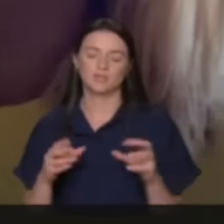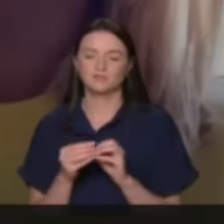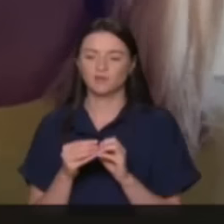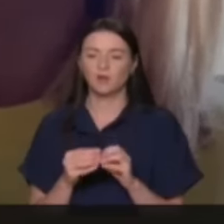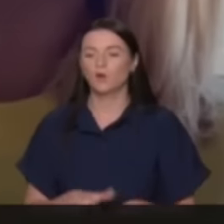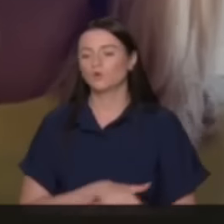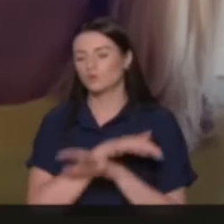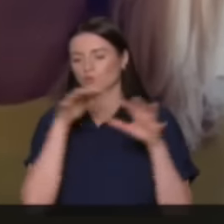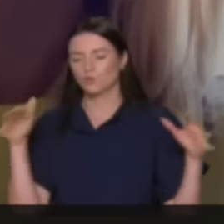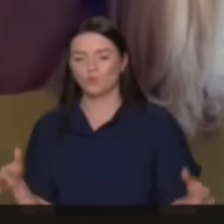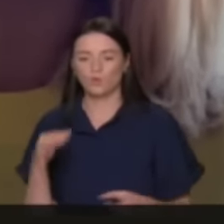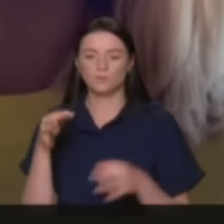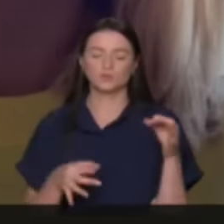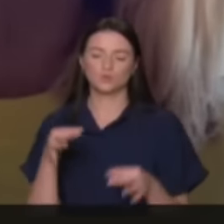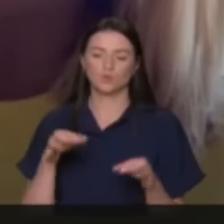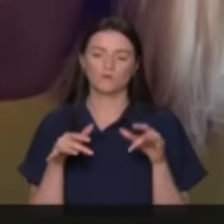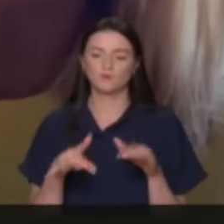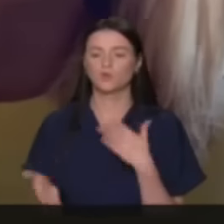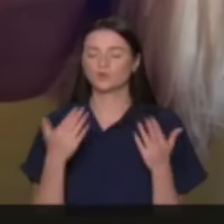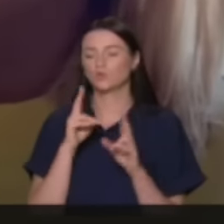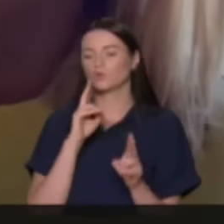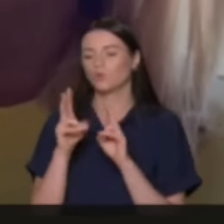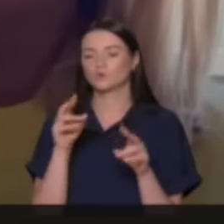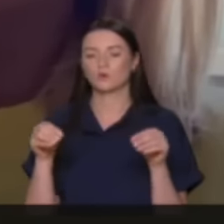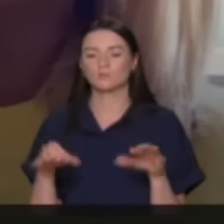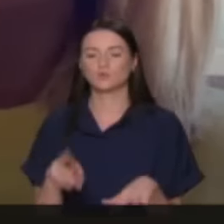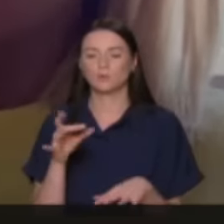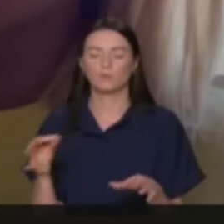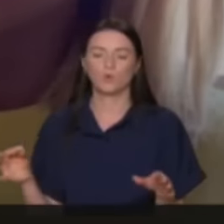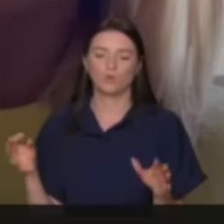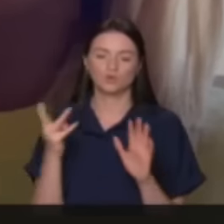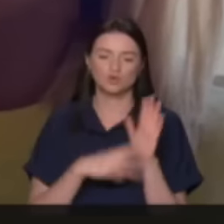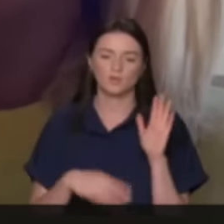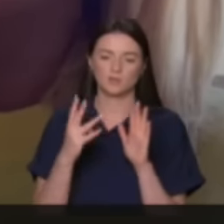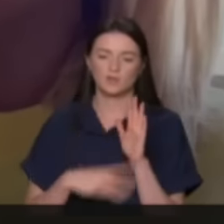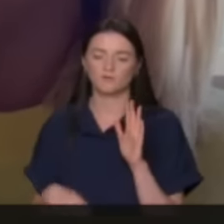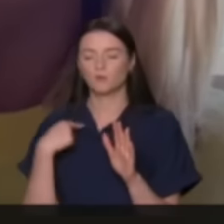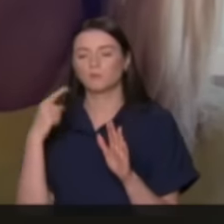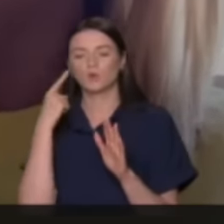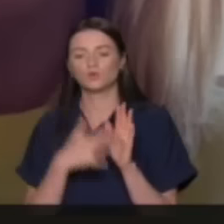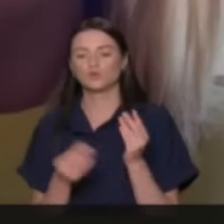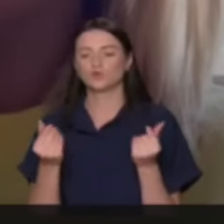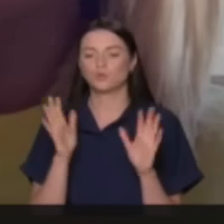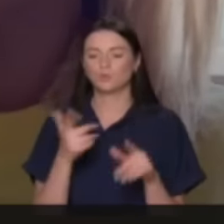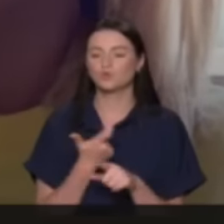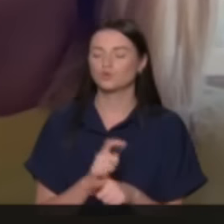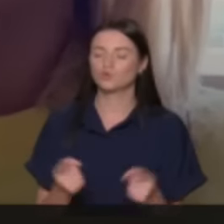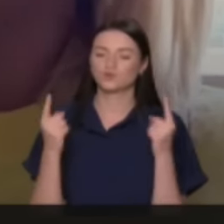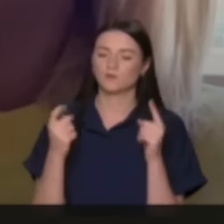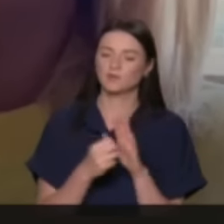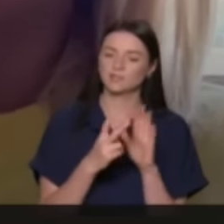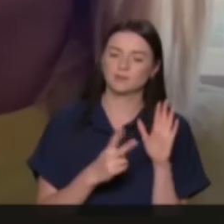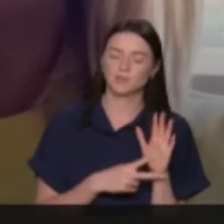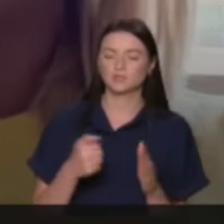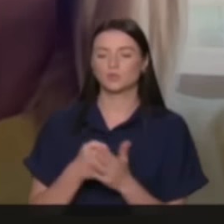купи судових справ щодо оскарження постанов про накладення штрафів, бо ми розуміємо, що суми будуть дуже великі, від 17